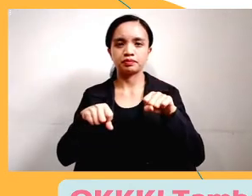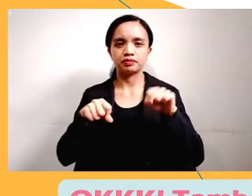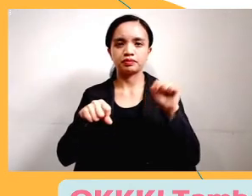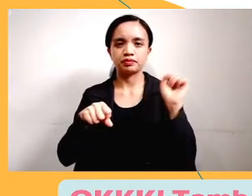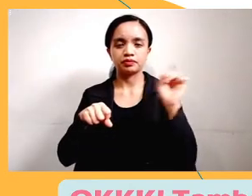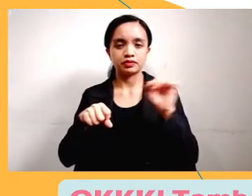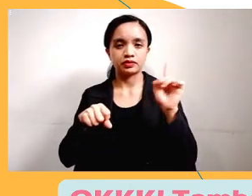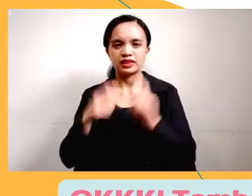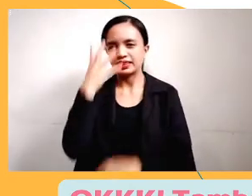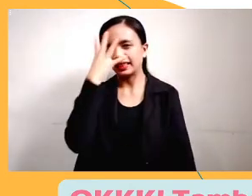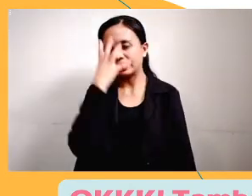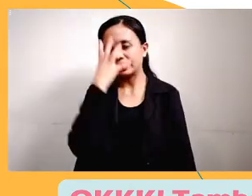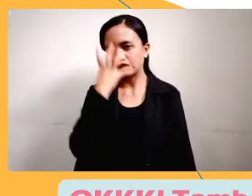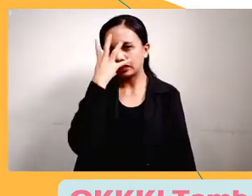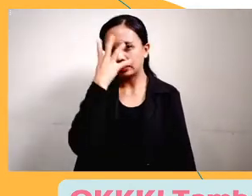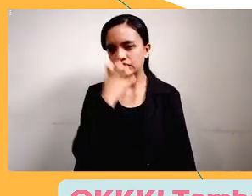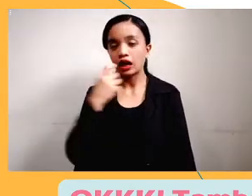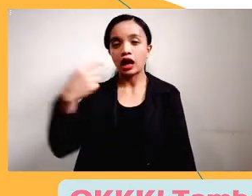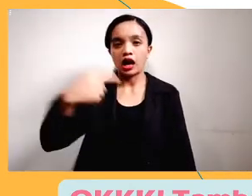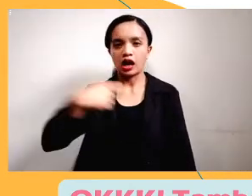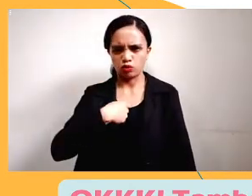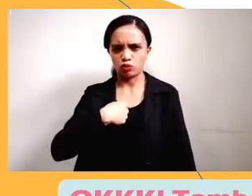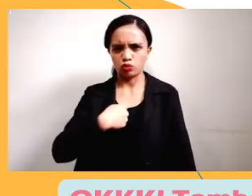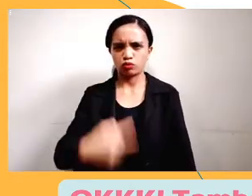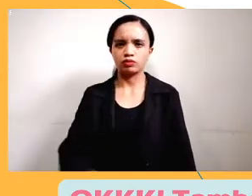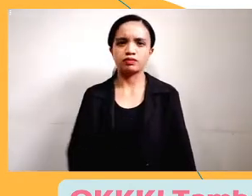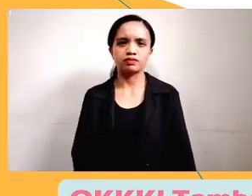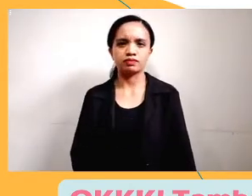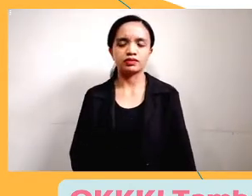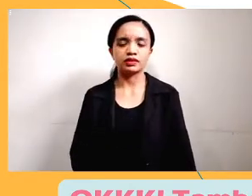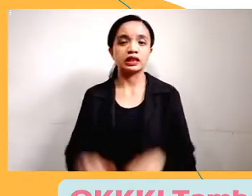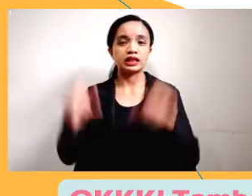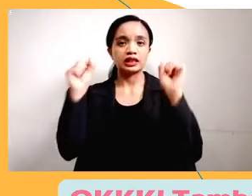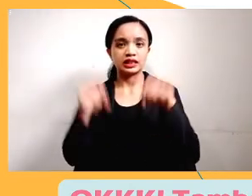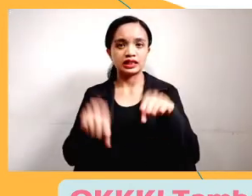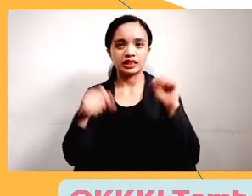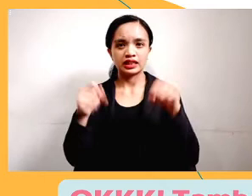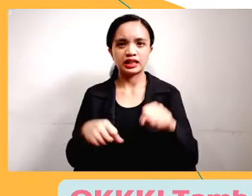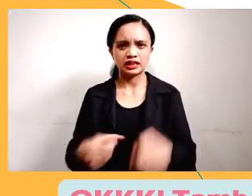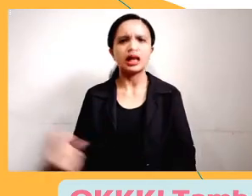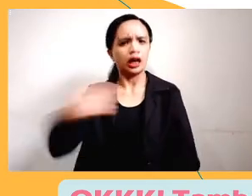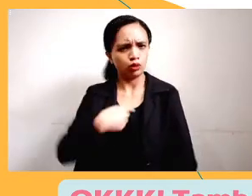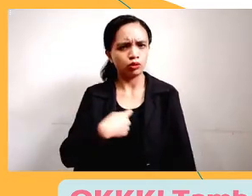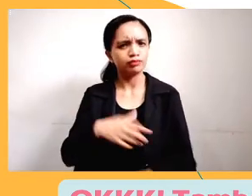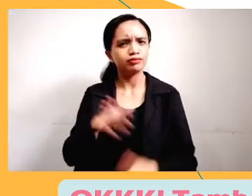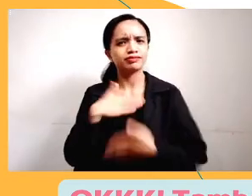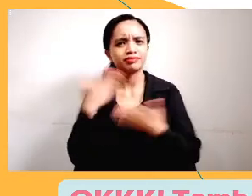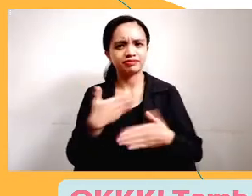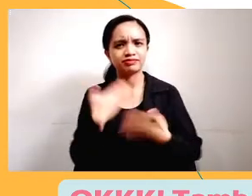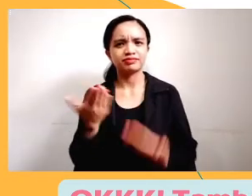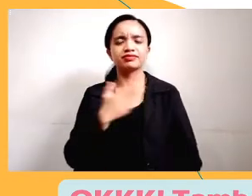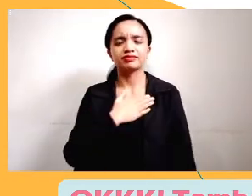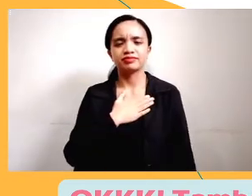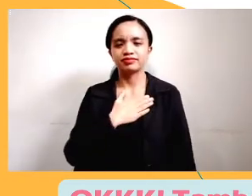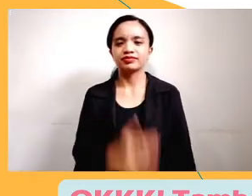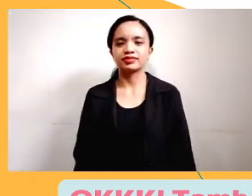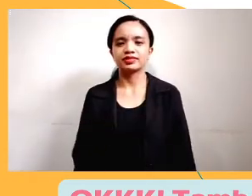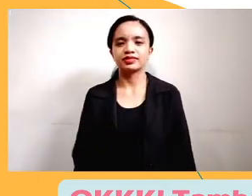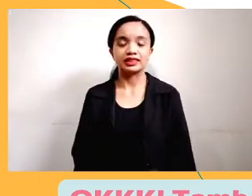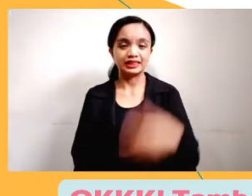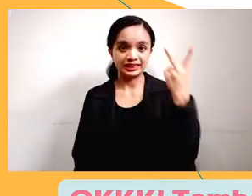galit. Ako. Parang ganon, no? Pwede din siyang masaya. Ako. Pwedeng ganon. So, doon pa lang